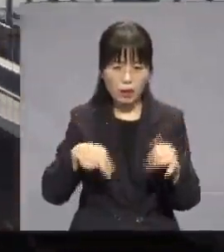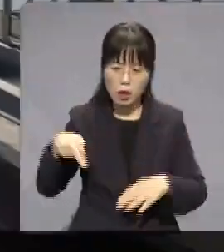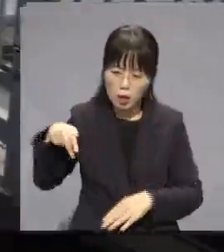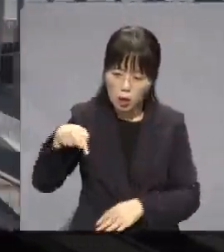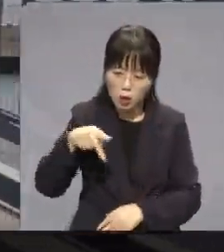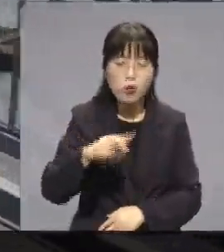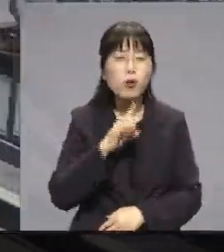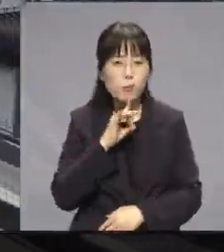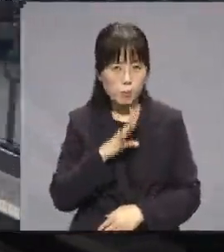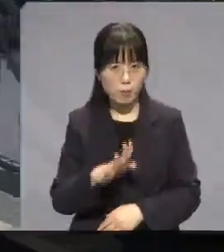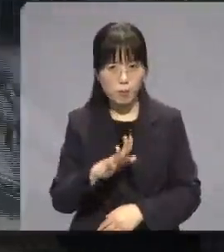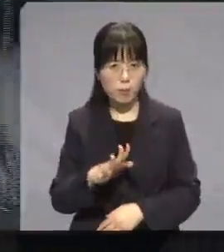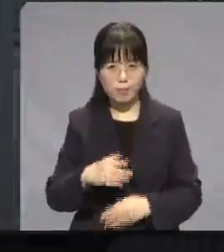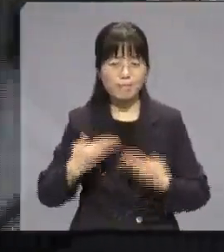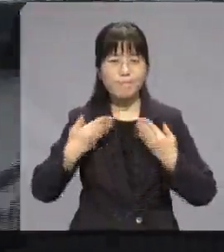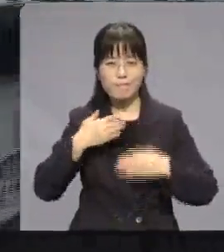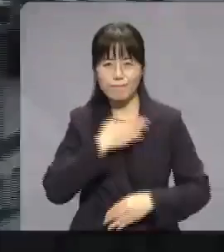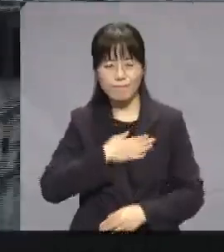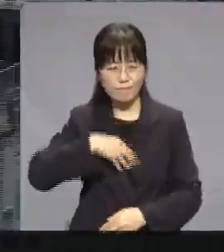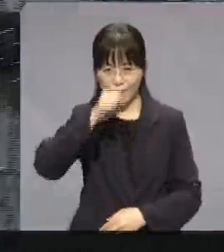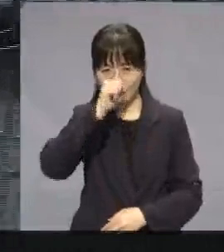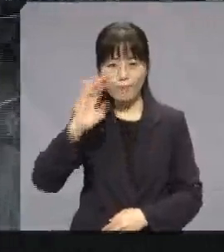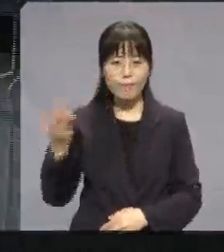걷는 것만으로도 힐링입니다.